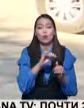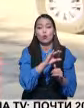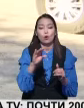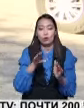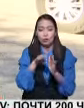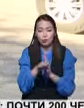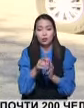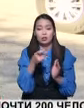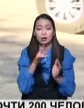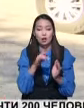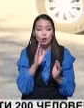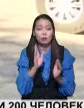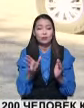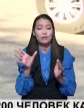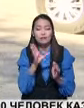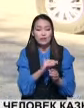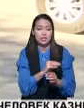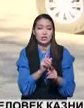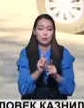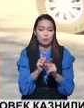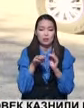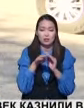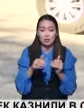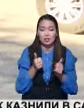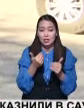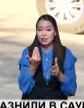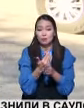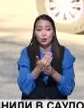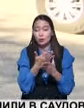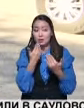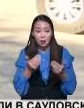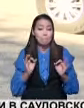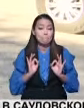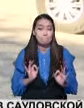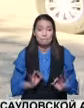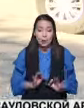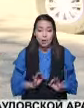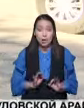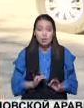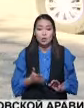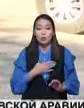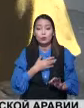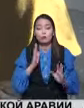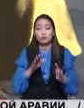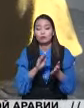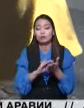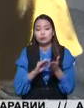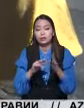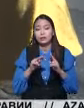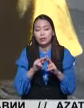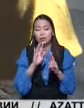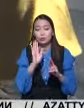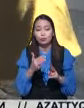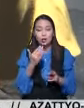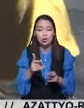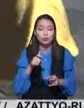свой гараж буду отстаивать всеми силами. Я, если не поможет наша прокуратура, буду писать в Астану. Против строительства